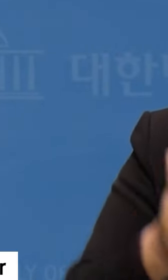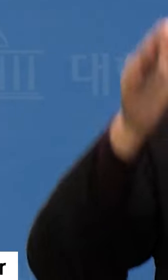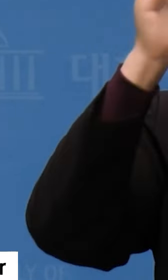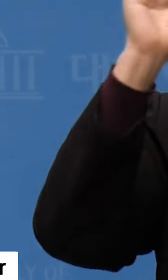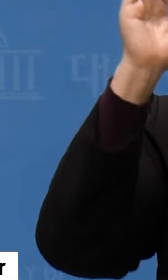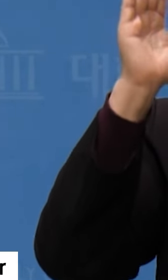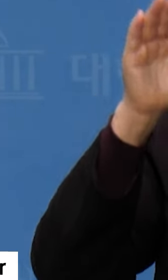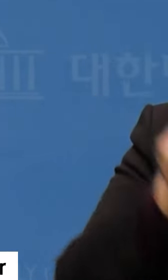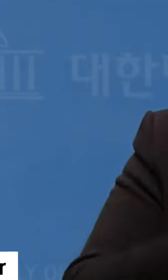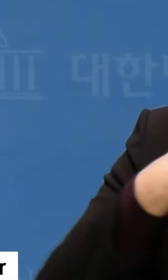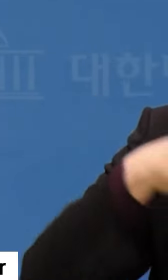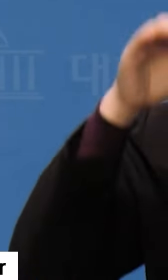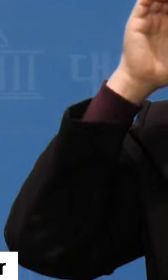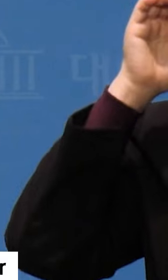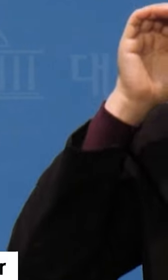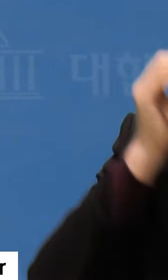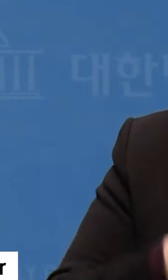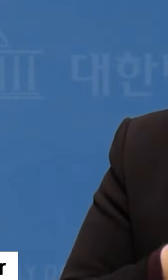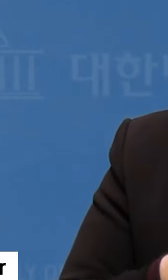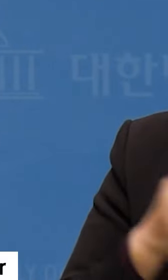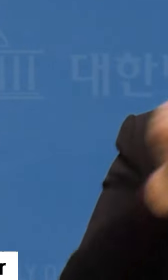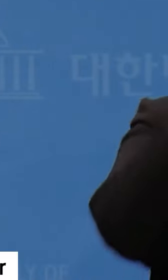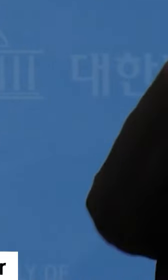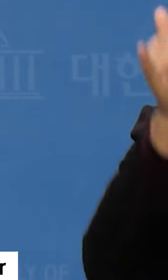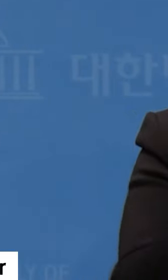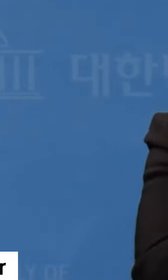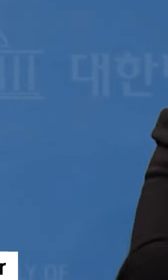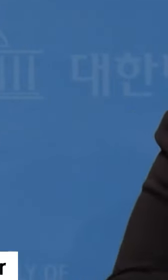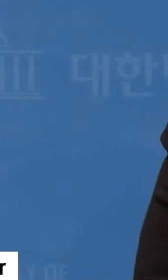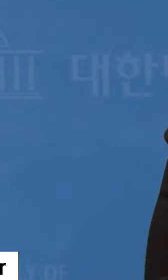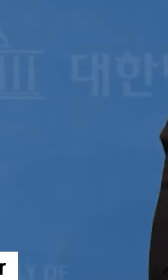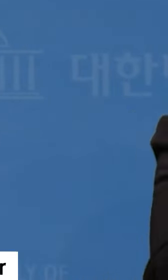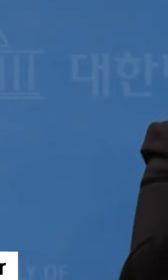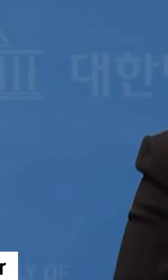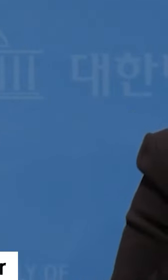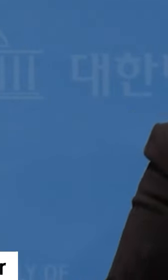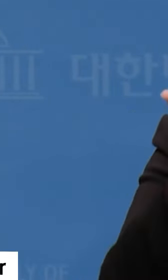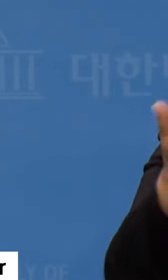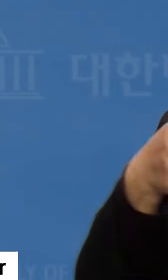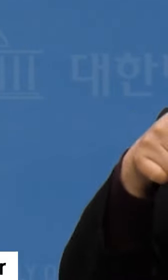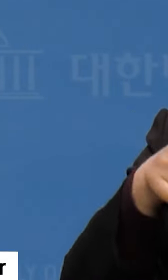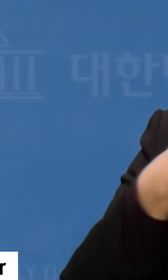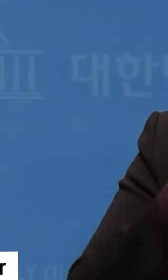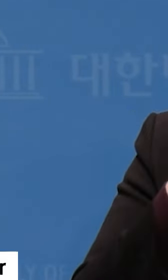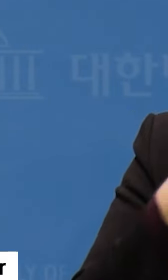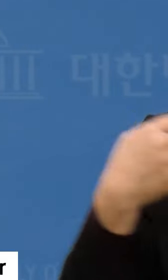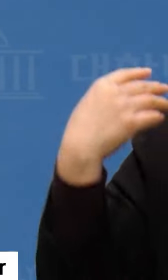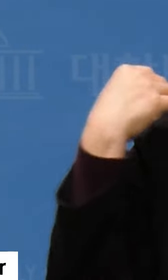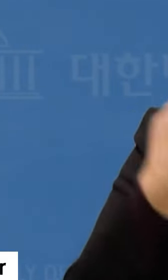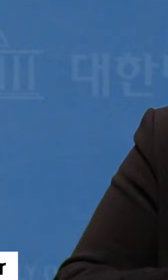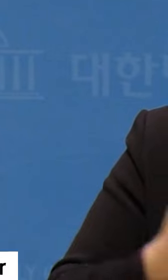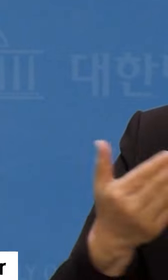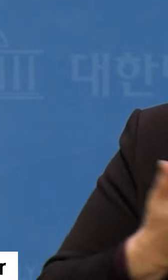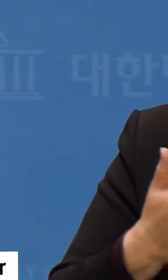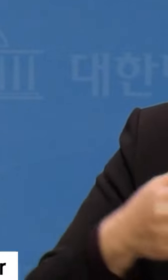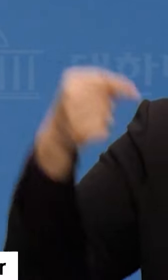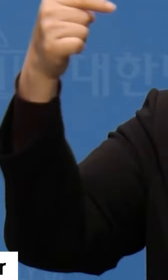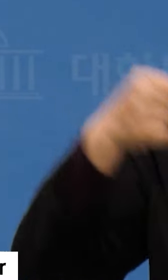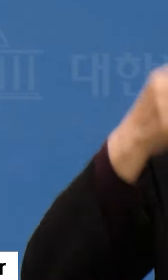목소리에 귀 기울이고 우리 사회에 희망을 제시하는 것이 저의 엄중한